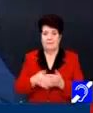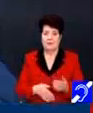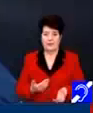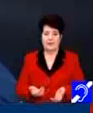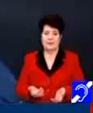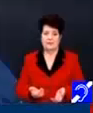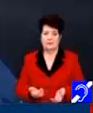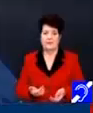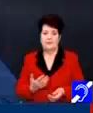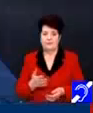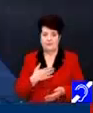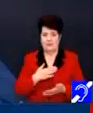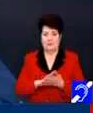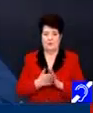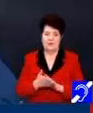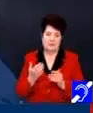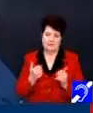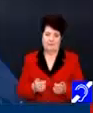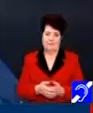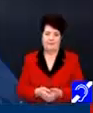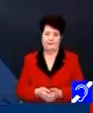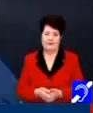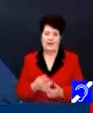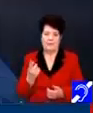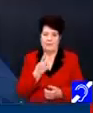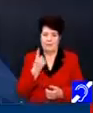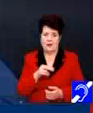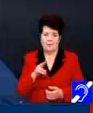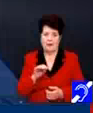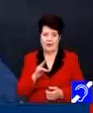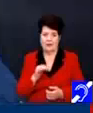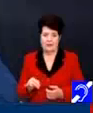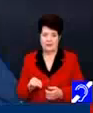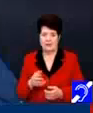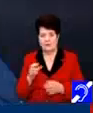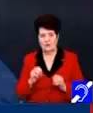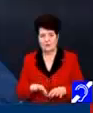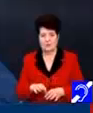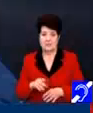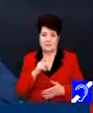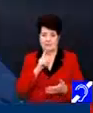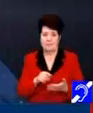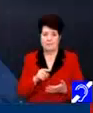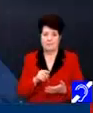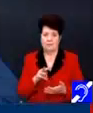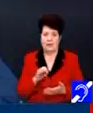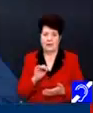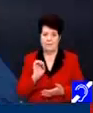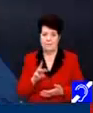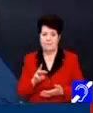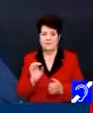să marcăm noi când am avut situația noastră după un joc bun. În prima parte, în minutul 40, dacă noi reușim să marcăm, cred că se putea întâmpla